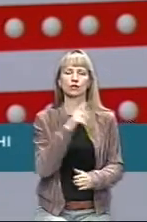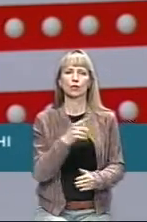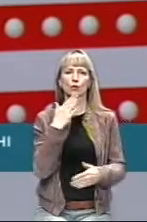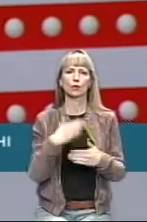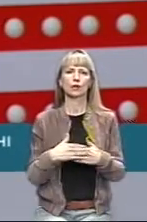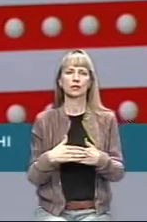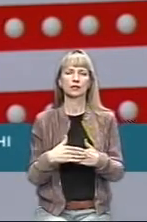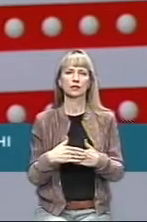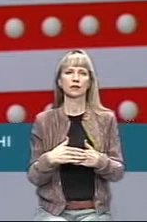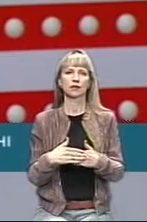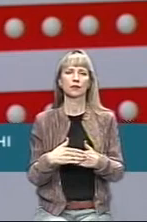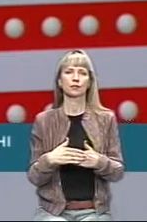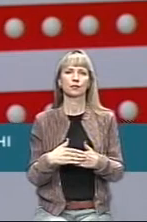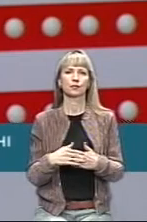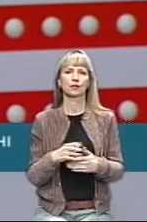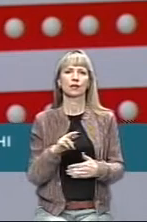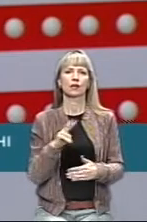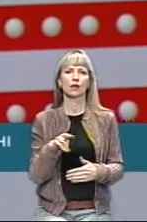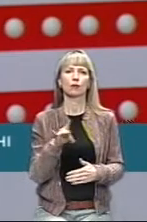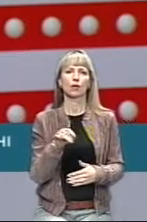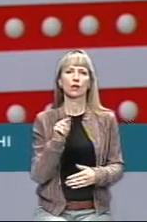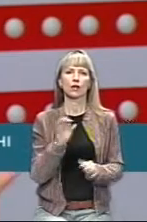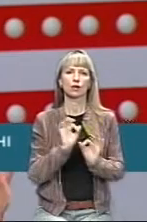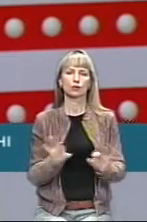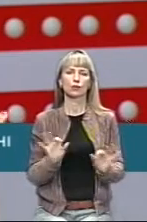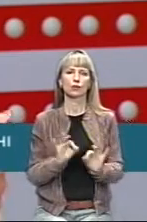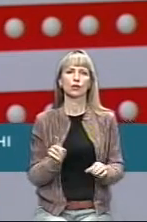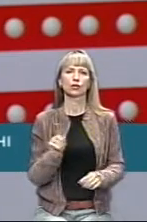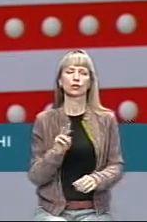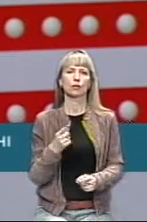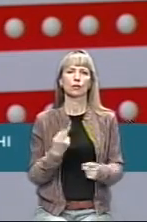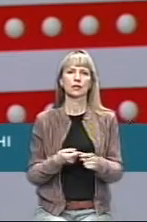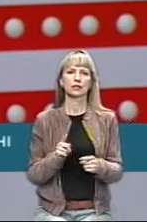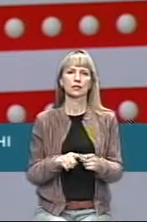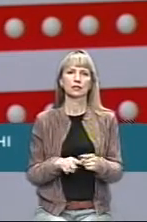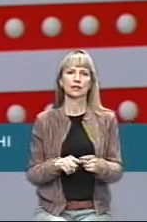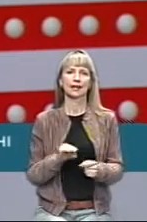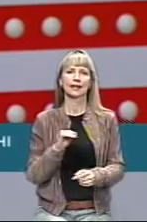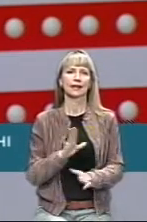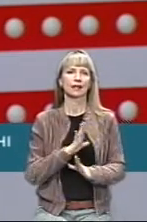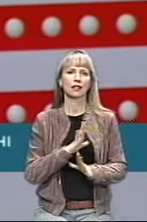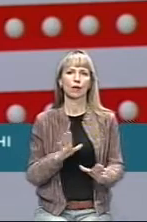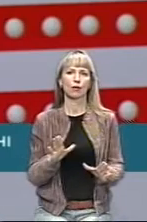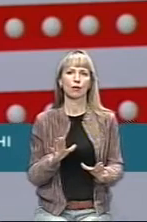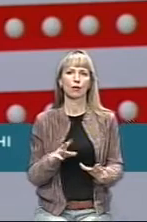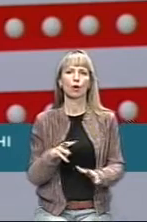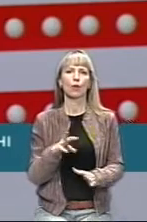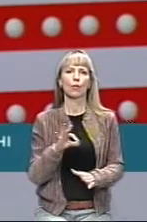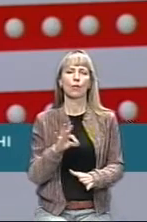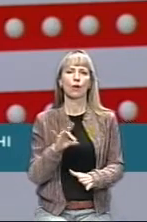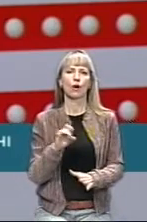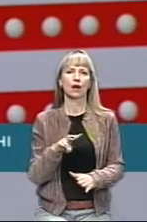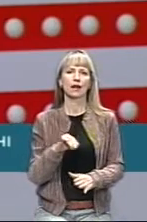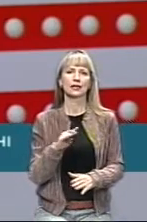близька, ну, намацальна, як про неї розповідати, щоб це, ну, і не було моралізацією, ми казали,